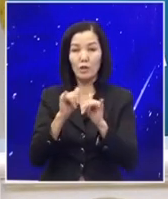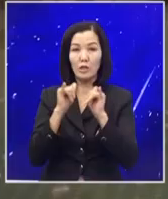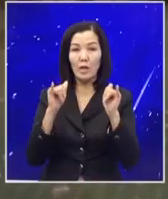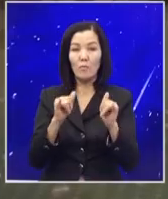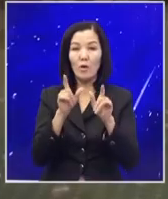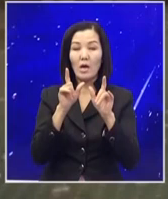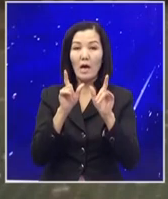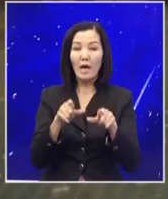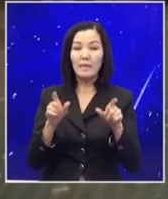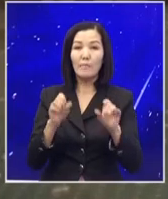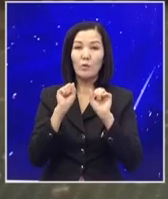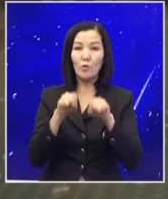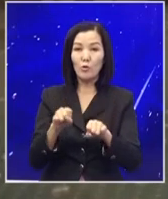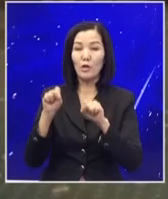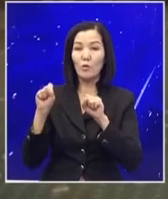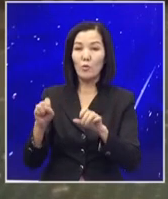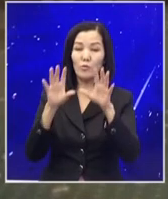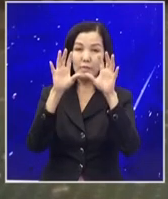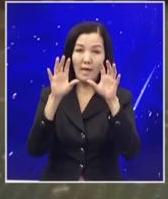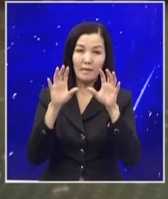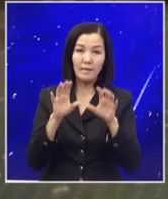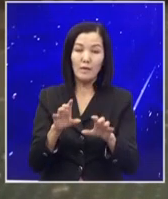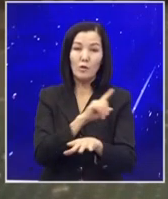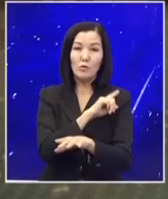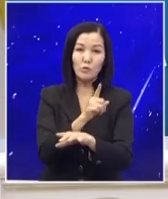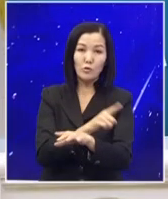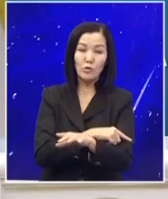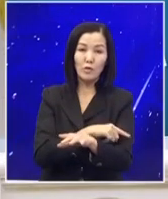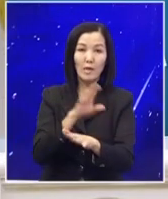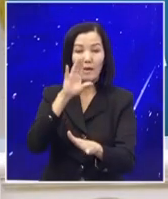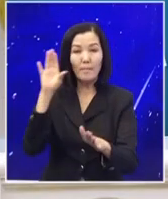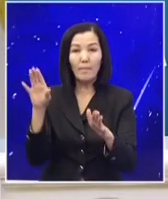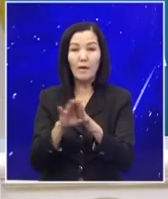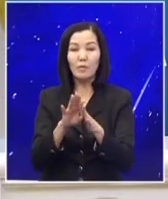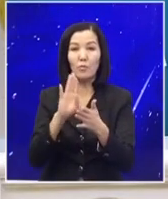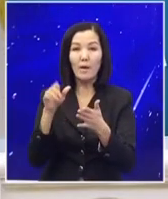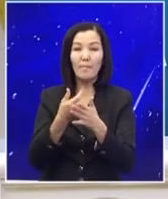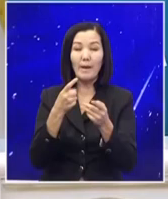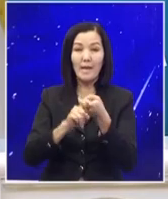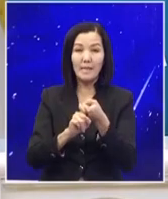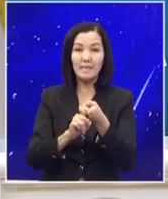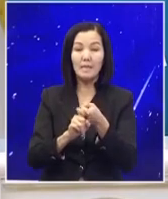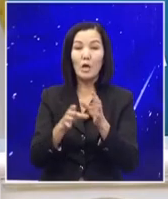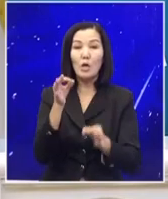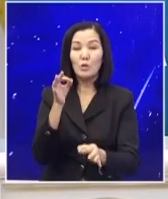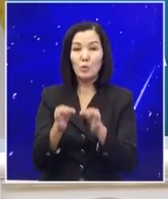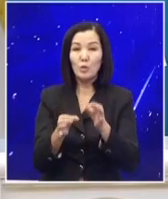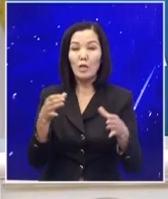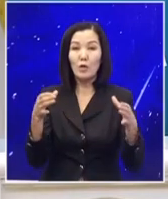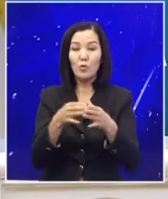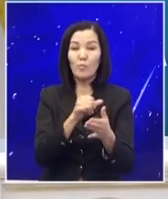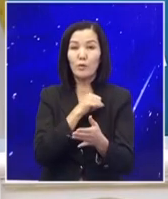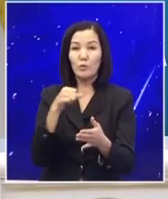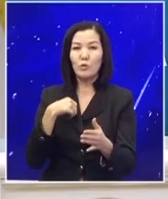құқықтарын қорғау және заңның үстемдік ету мәселесіне тікелей байланысты. Судьялар корпусы